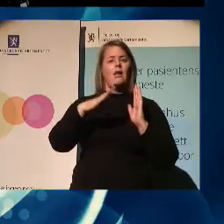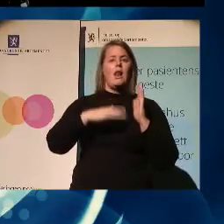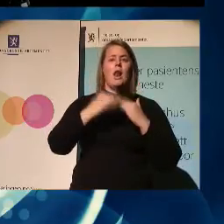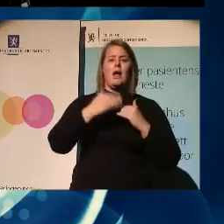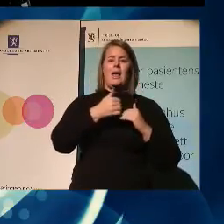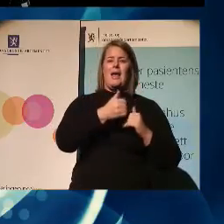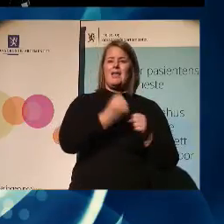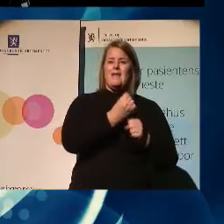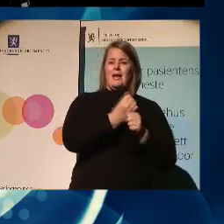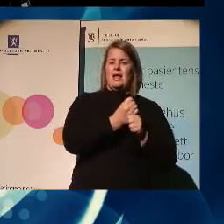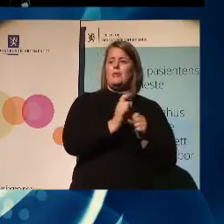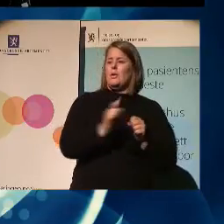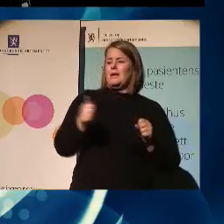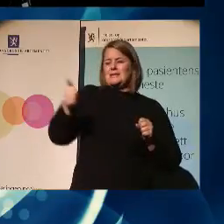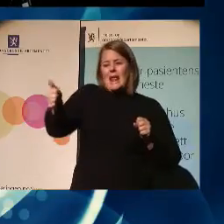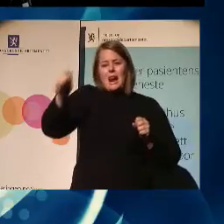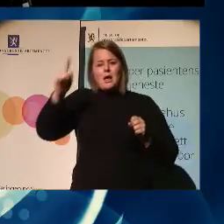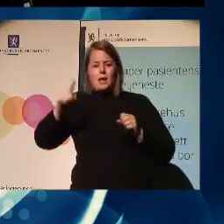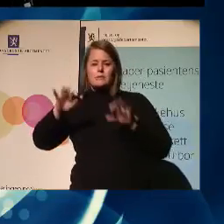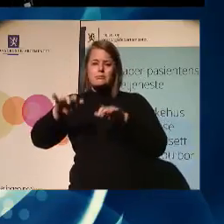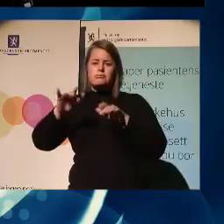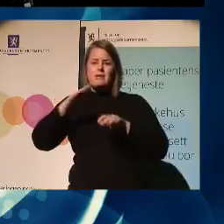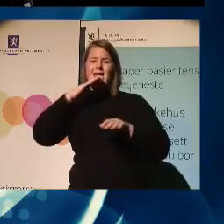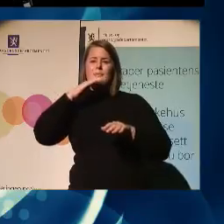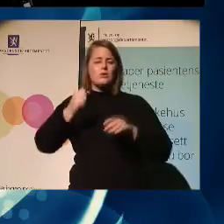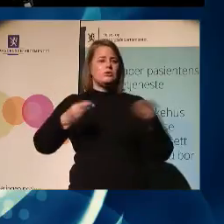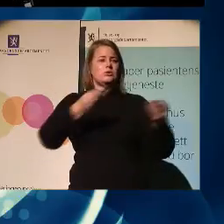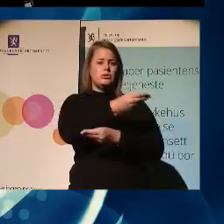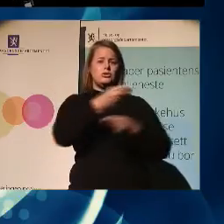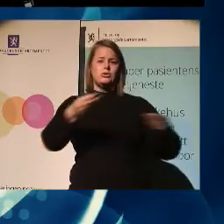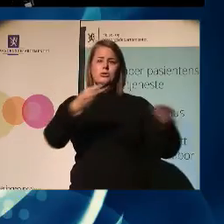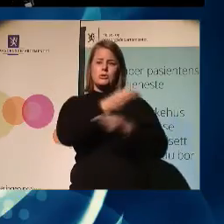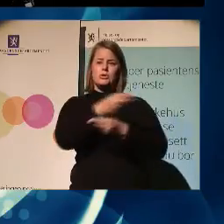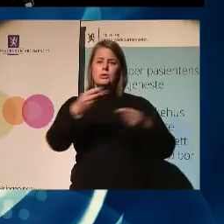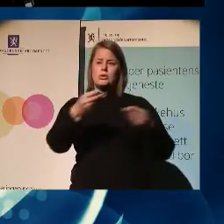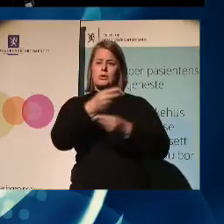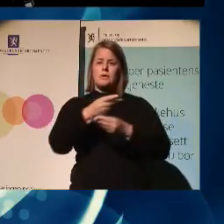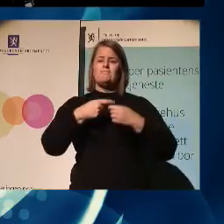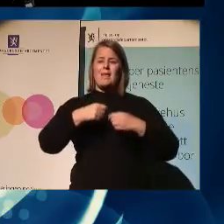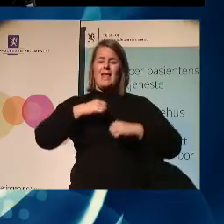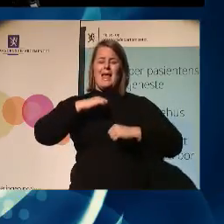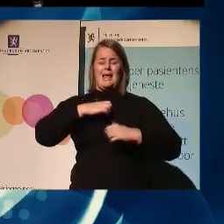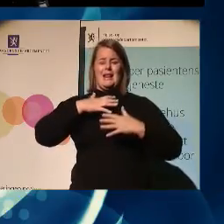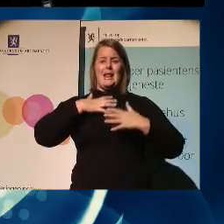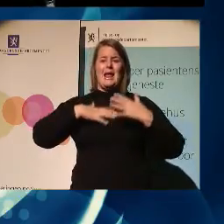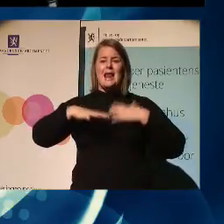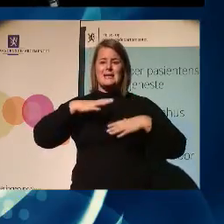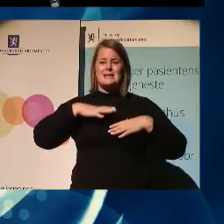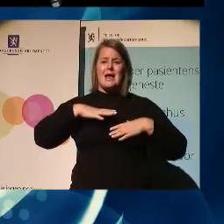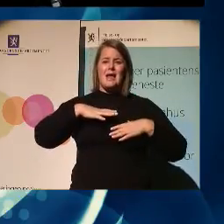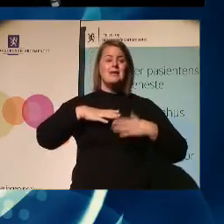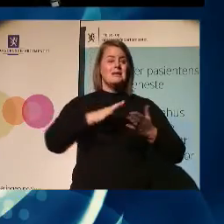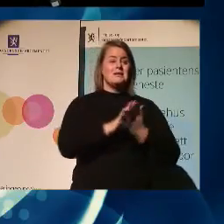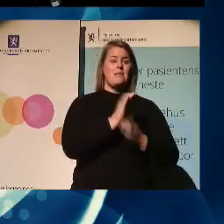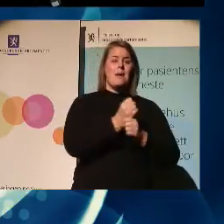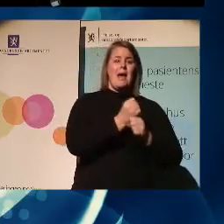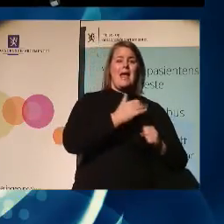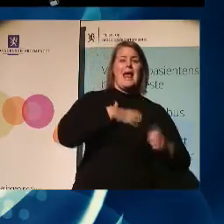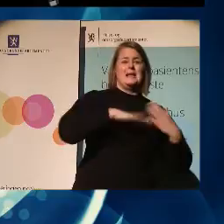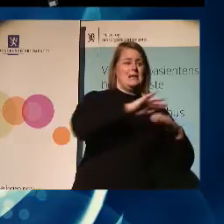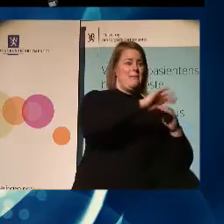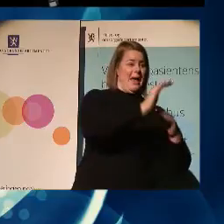med din egen sykdom på e-post, på internett, sammen med Helsebergen. Så får du selvfølgelig tilgang til